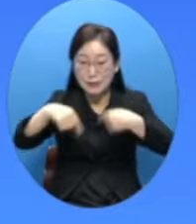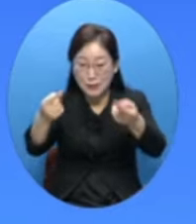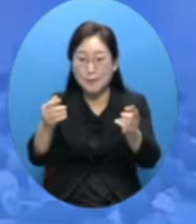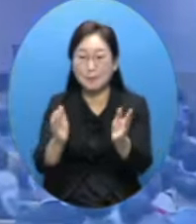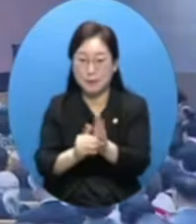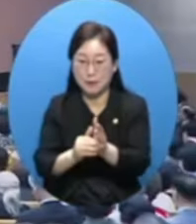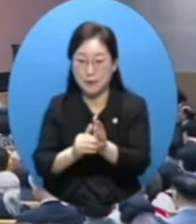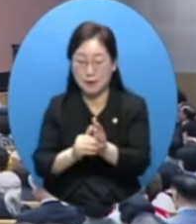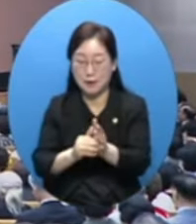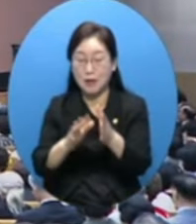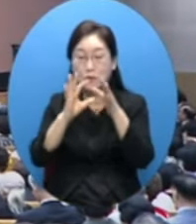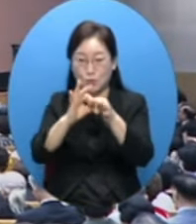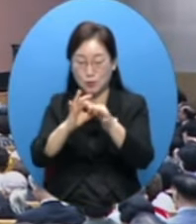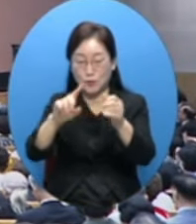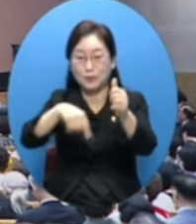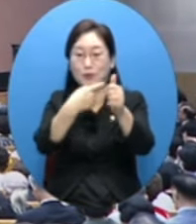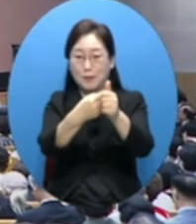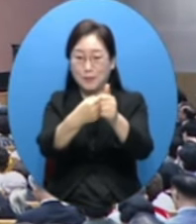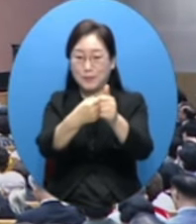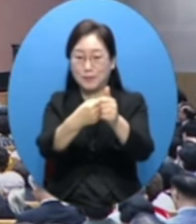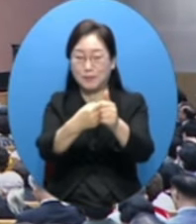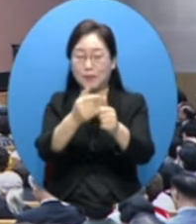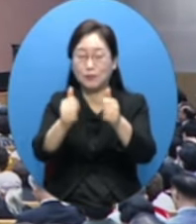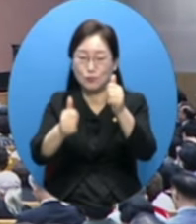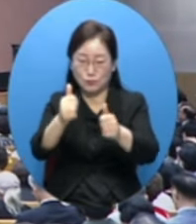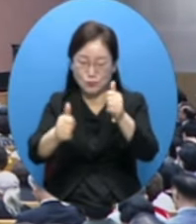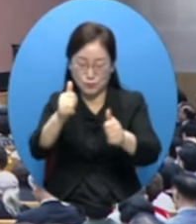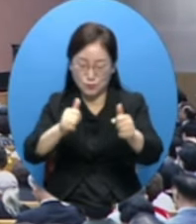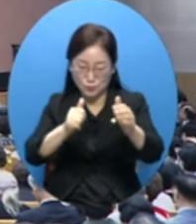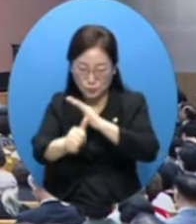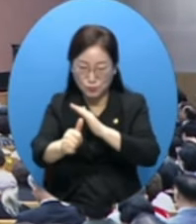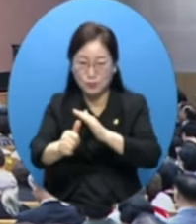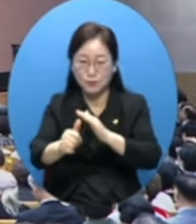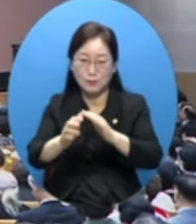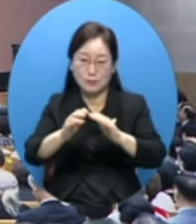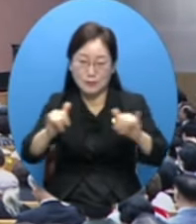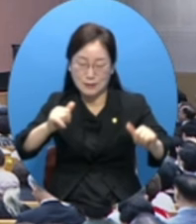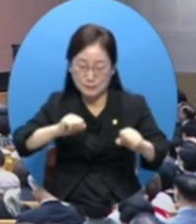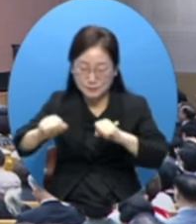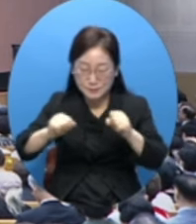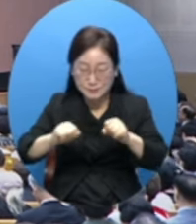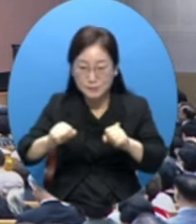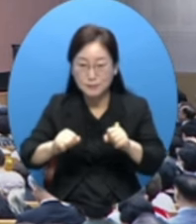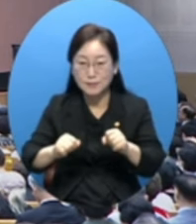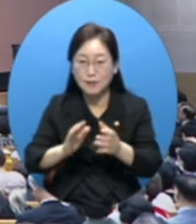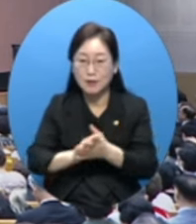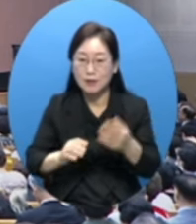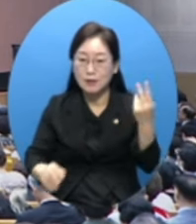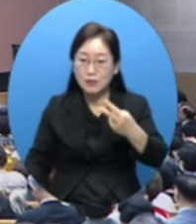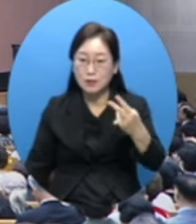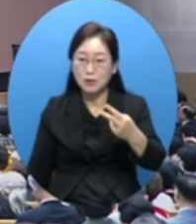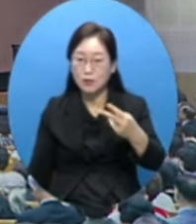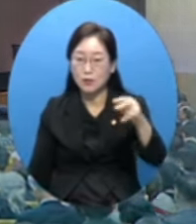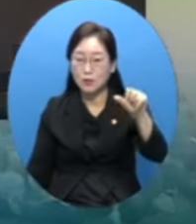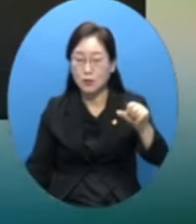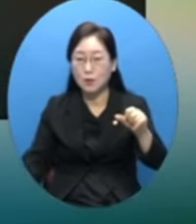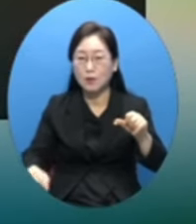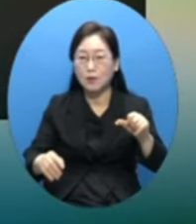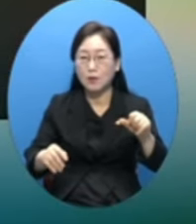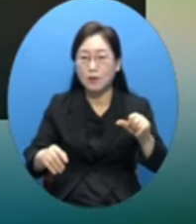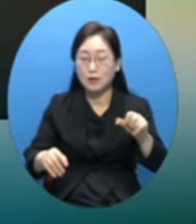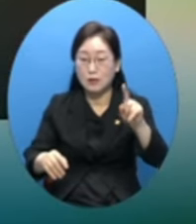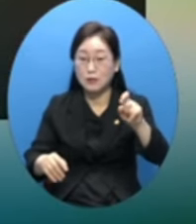남양시청 소속의 선수로 열심히 그가 운동하는데 2005년 파리올림픽에서 감동적인